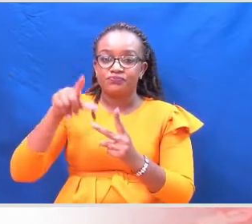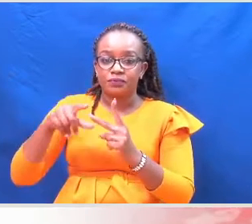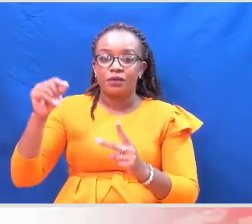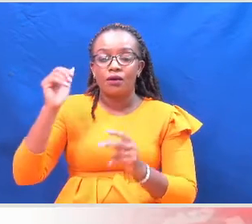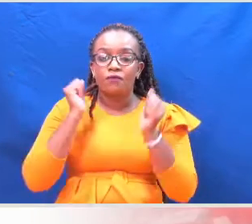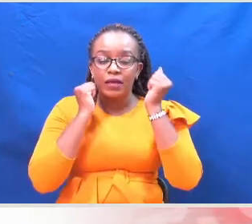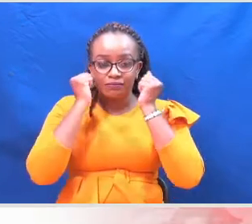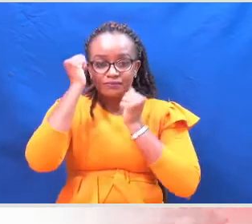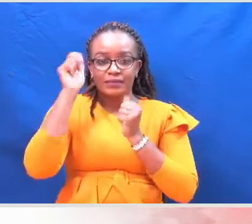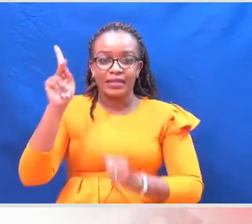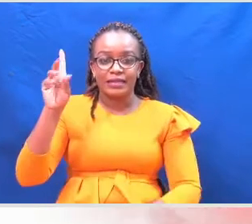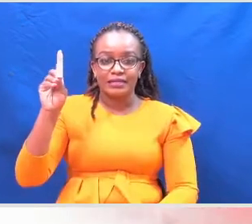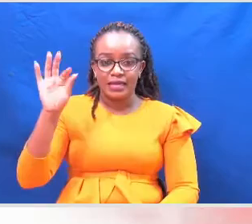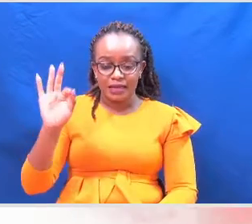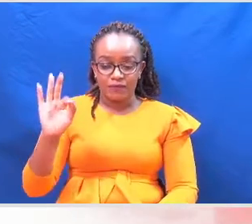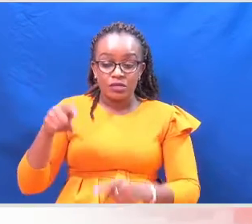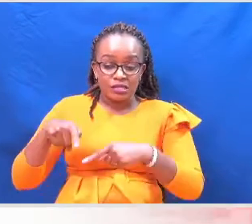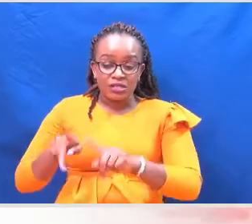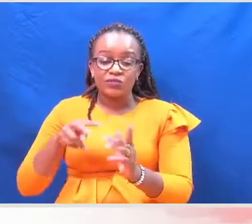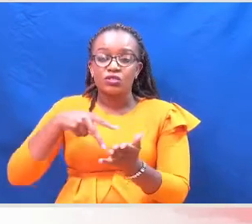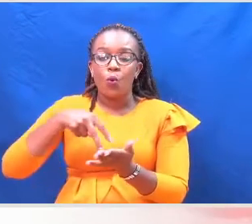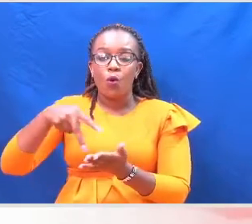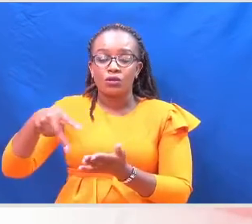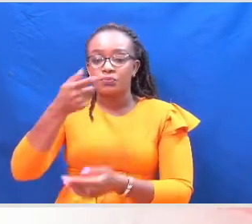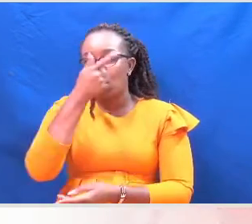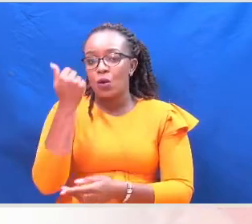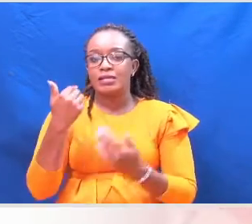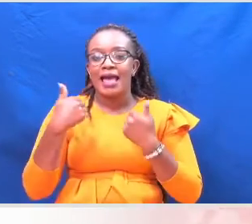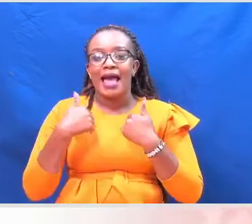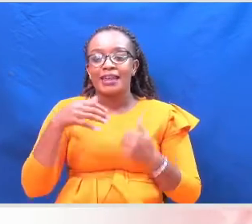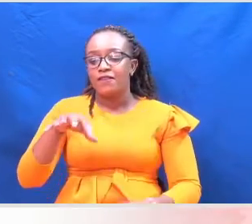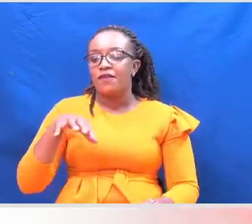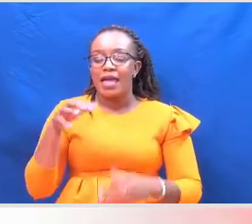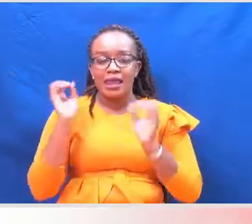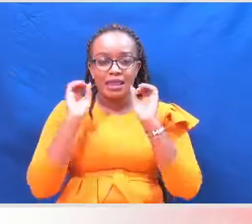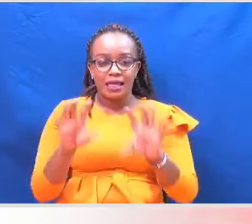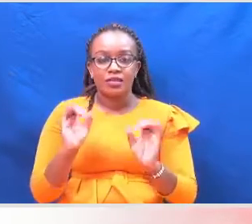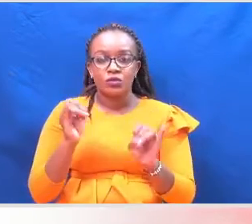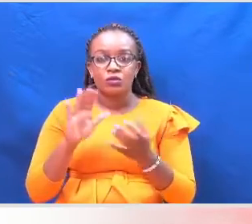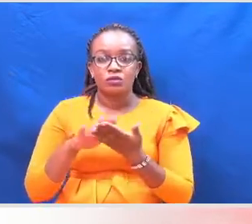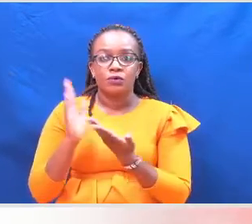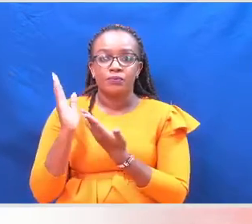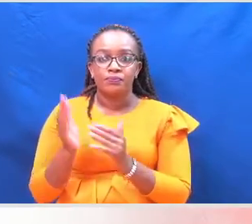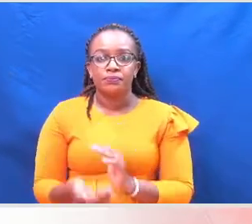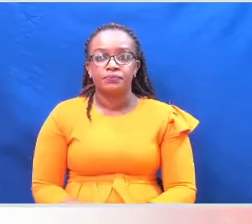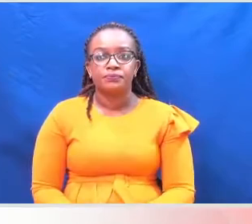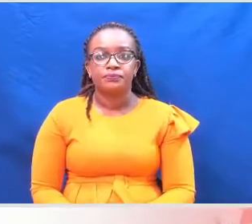anasema alilazimika kutembea kwa ukosefu wa nauli. Sharon Baranga na taarifa hiyo.